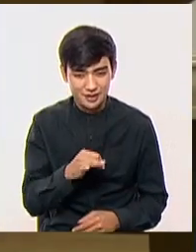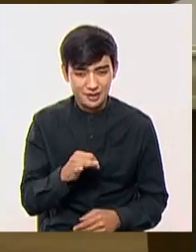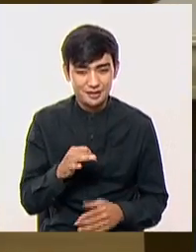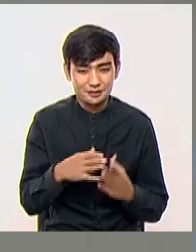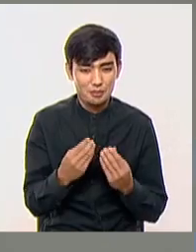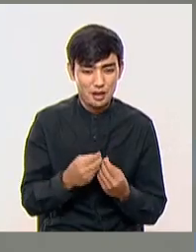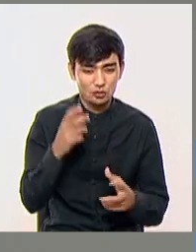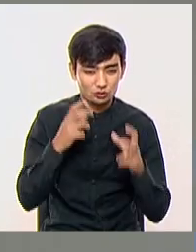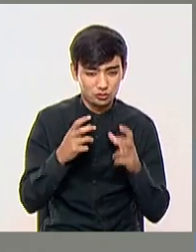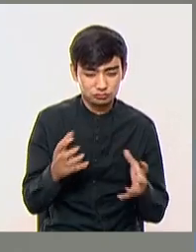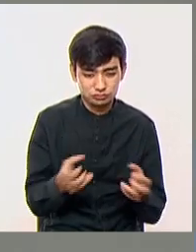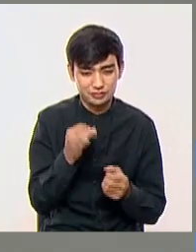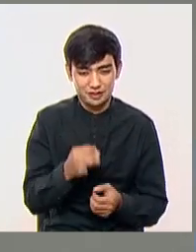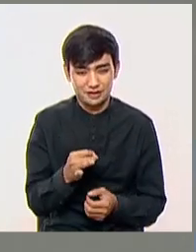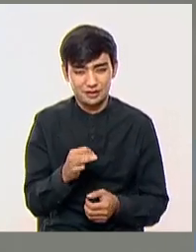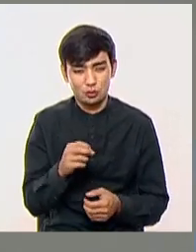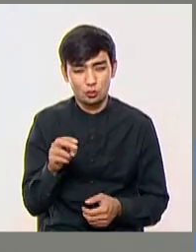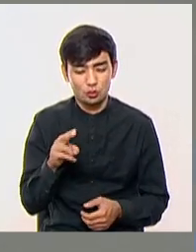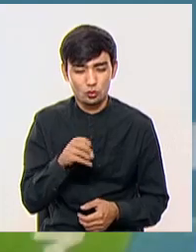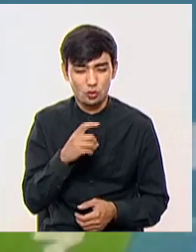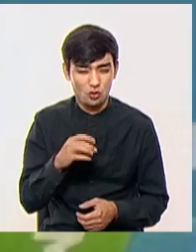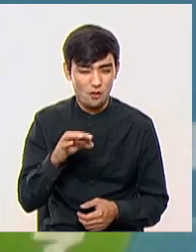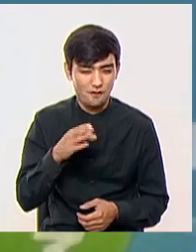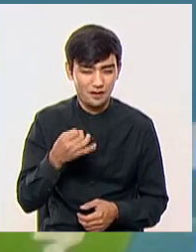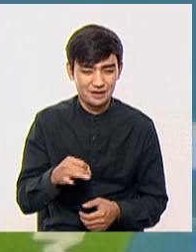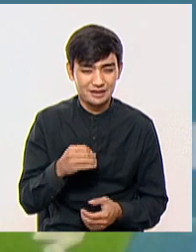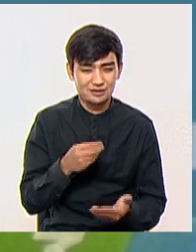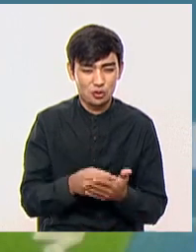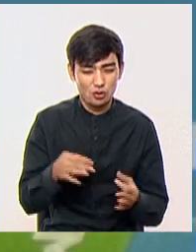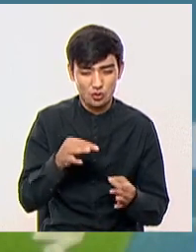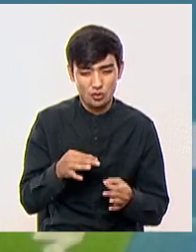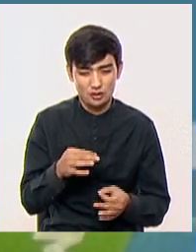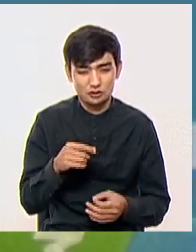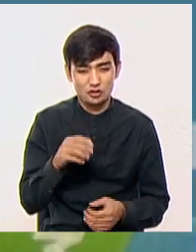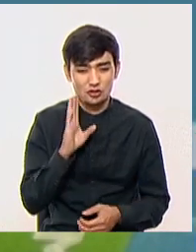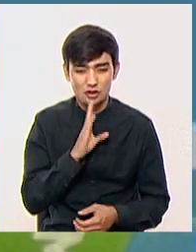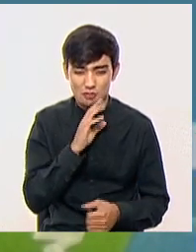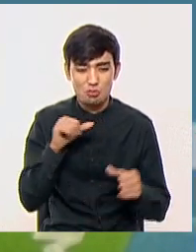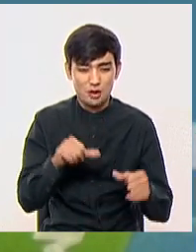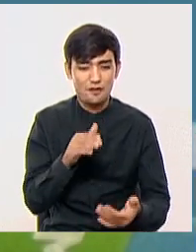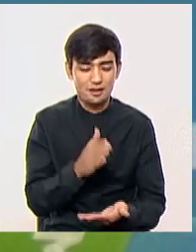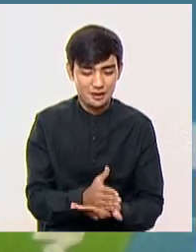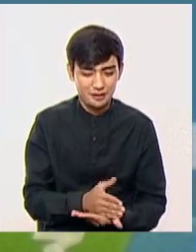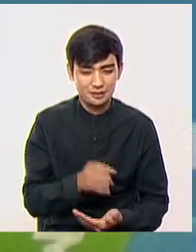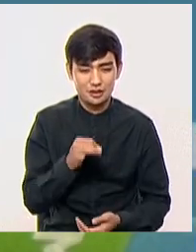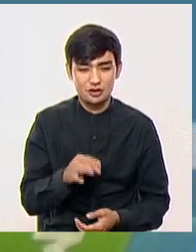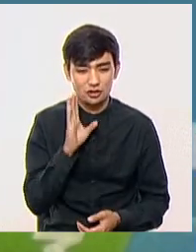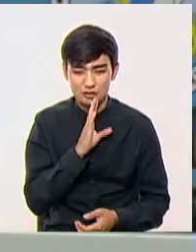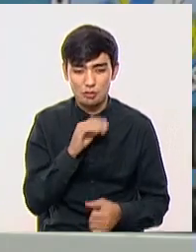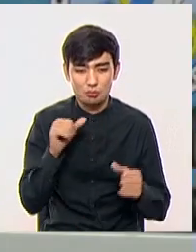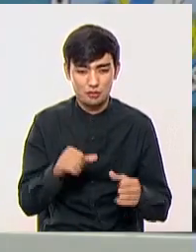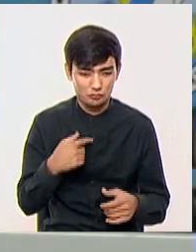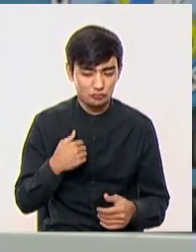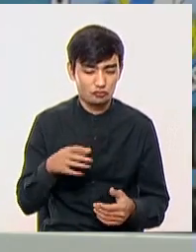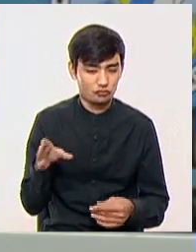семьи, продвижения национальных и духовных ценностей. Женщина имеет право и женщина будет реализовывать все свои права.